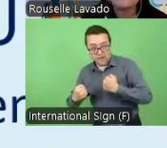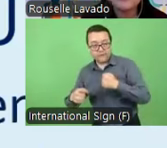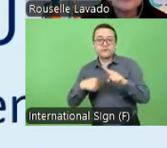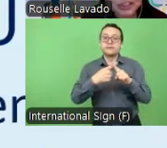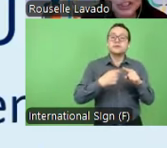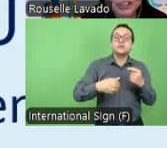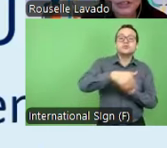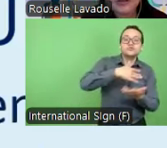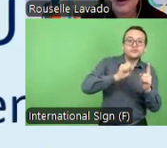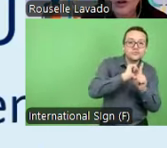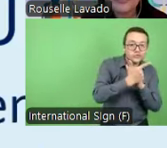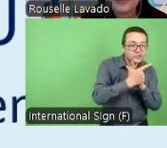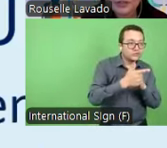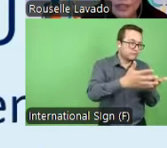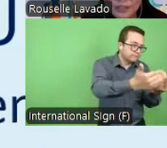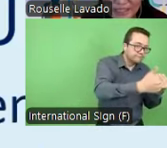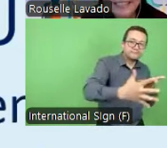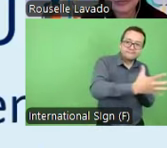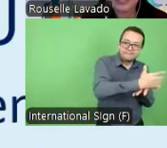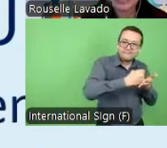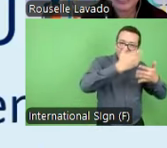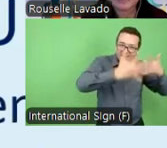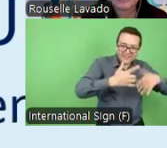données provenant de différents secteurs